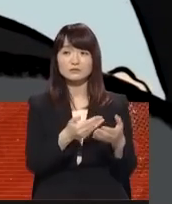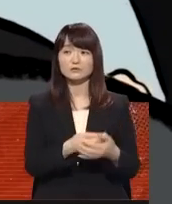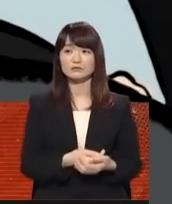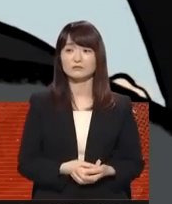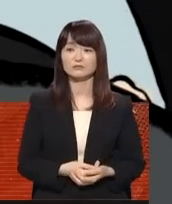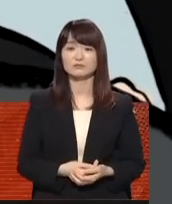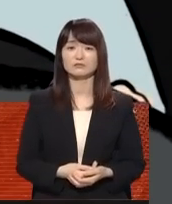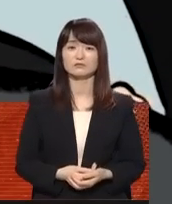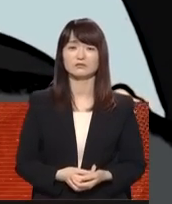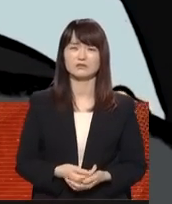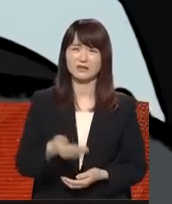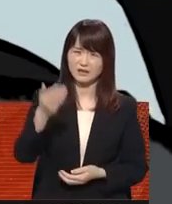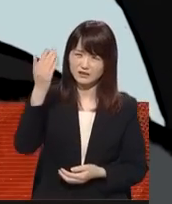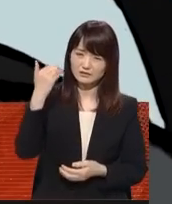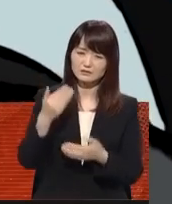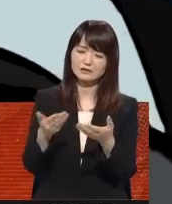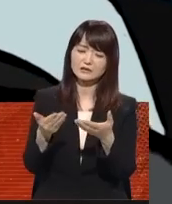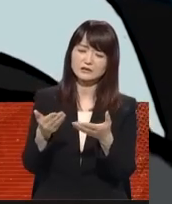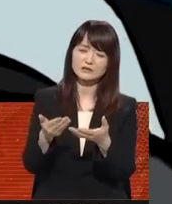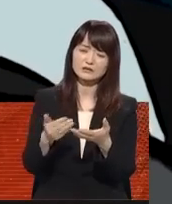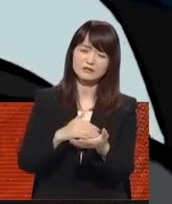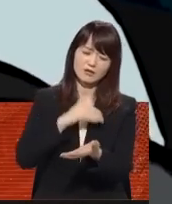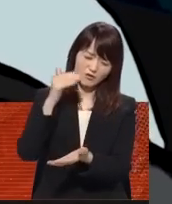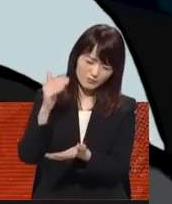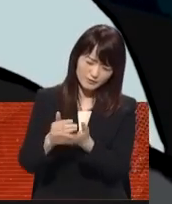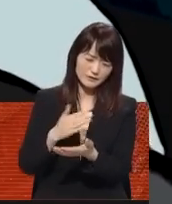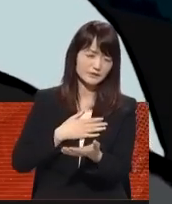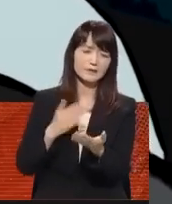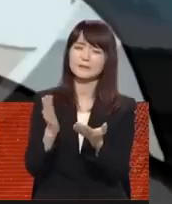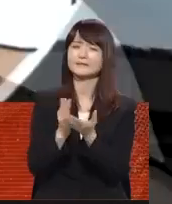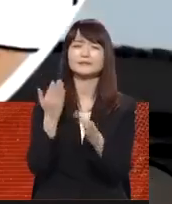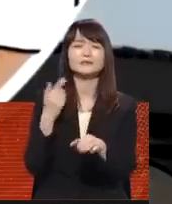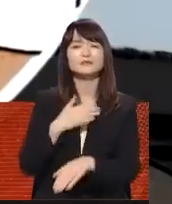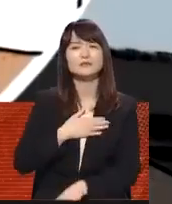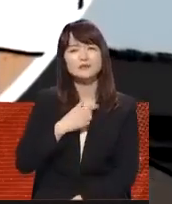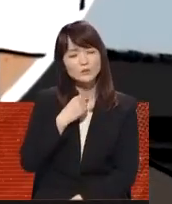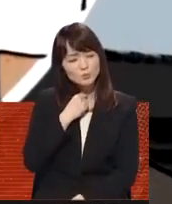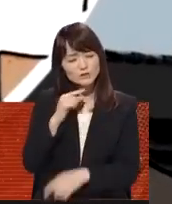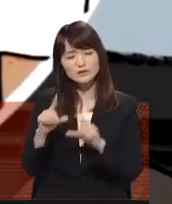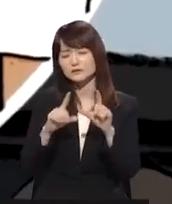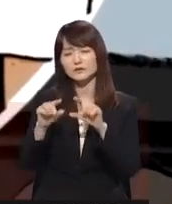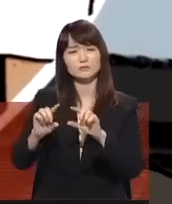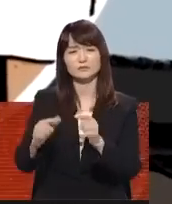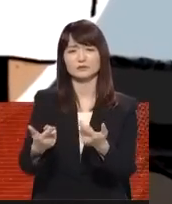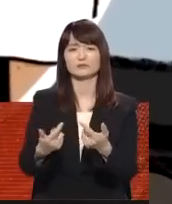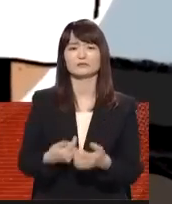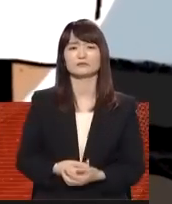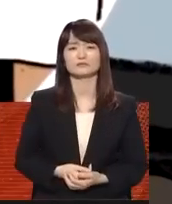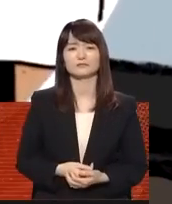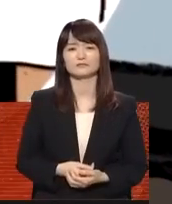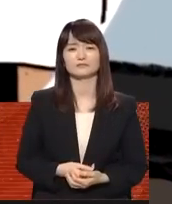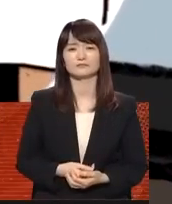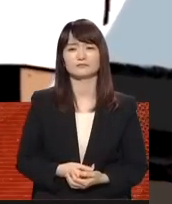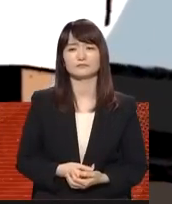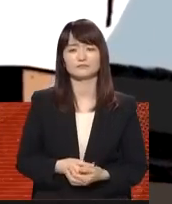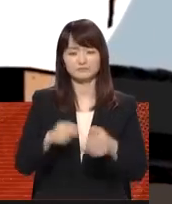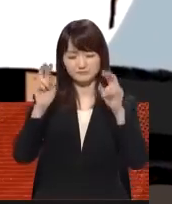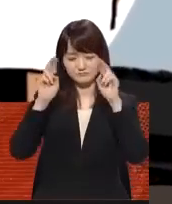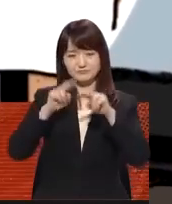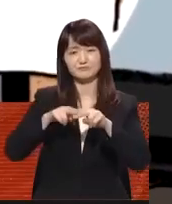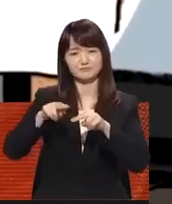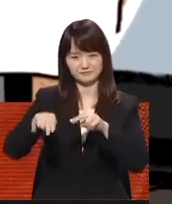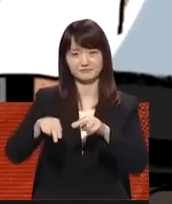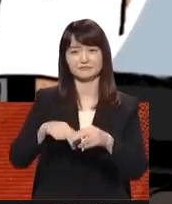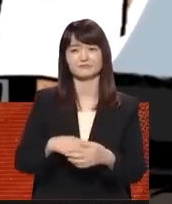그동안 업무가 좀 많았고 나라 나랑 안 맞았고 내가 원하는 삶은 이런 삶이 아니었다라고 생각하면서 그만뒀다라고